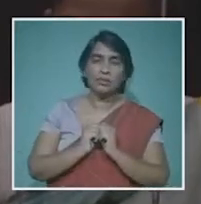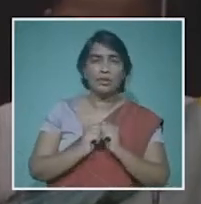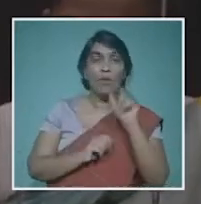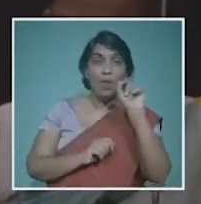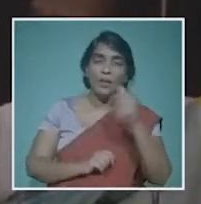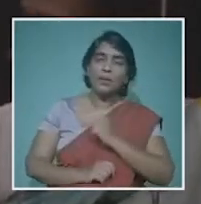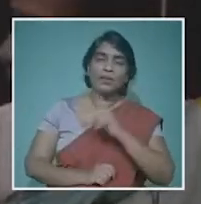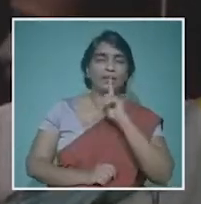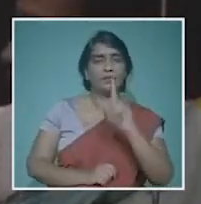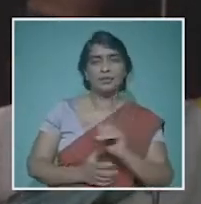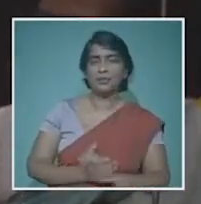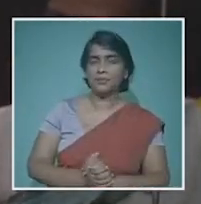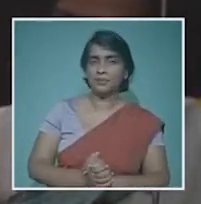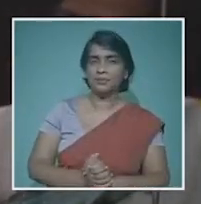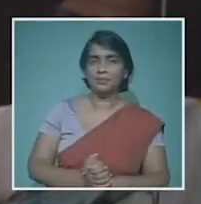පුළුවන්